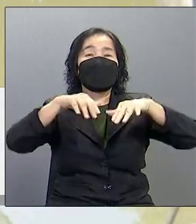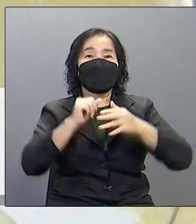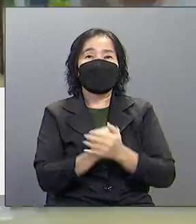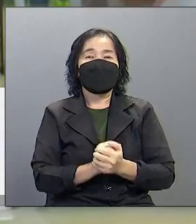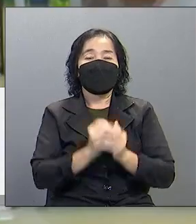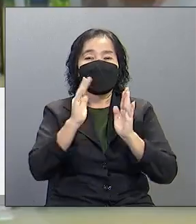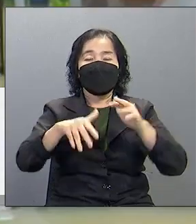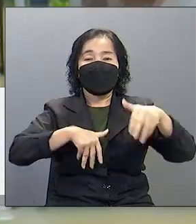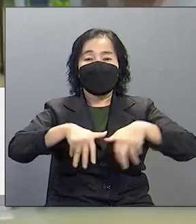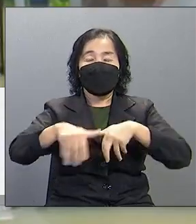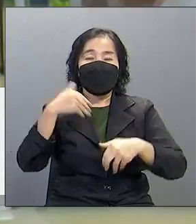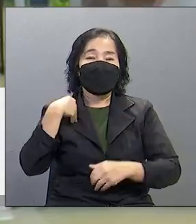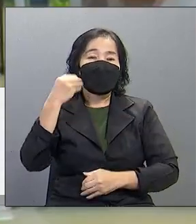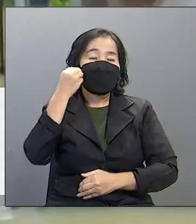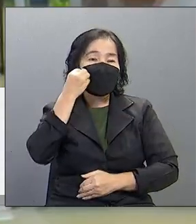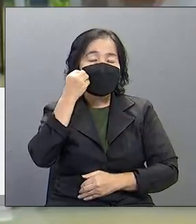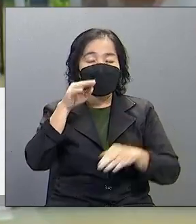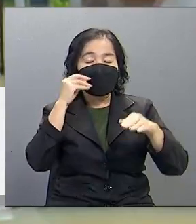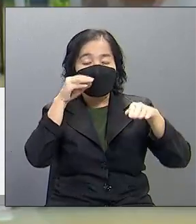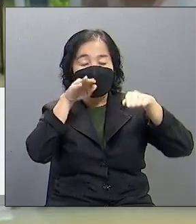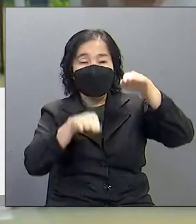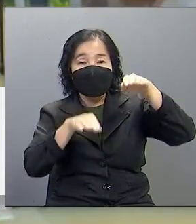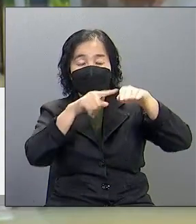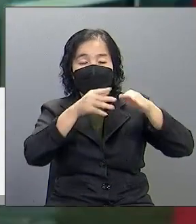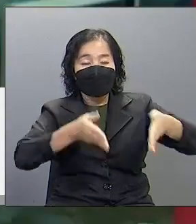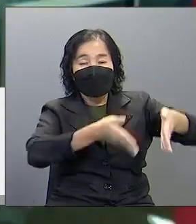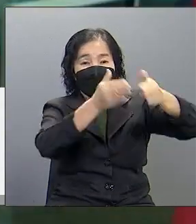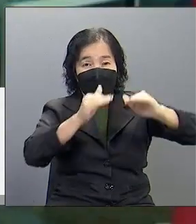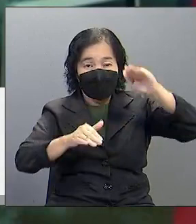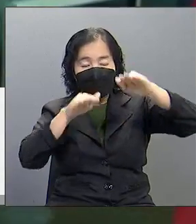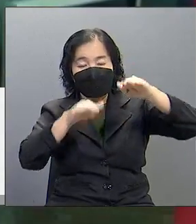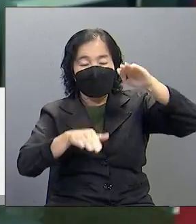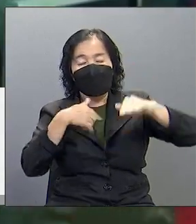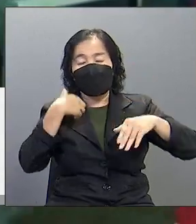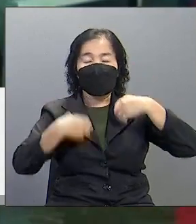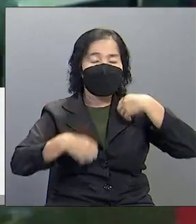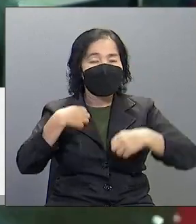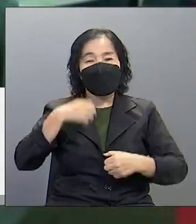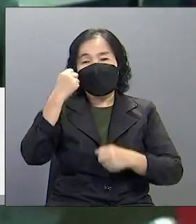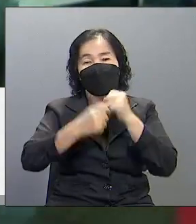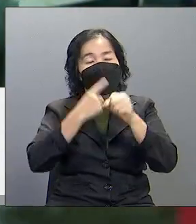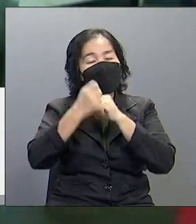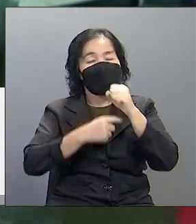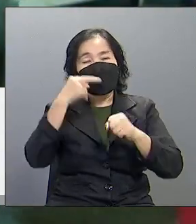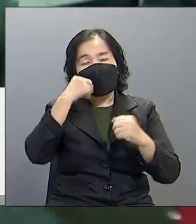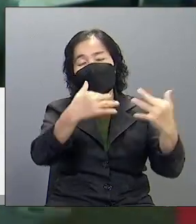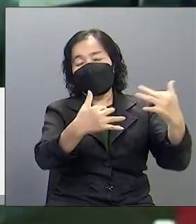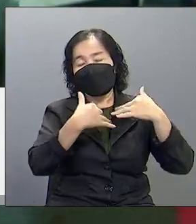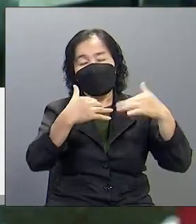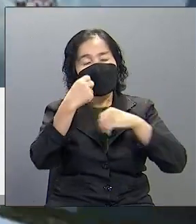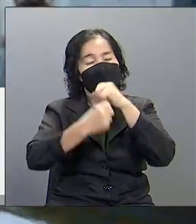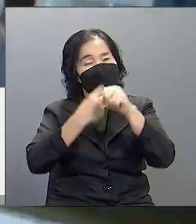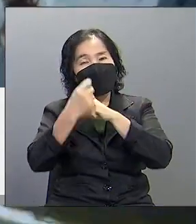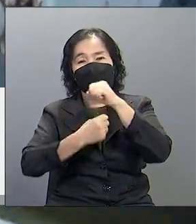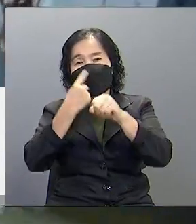ชาวบ้านที่เขาอสายอยู่ในพื้ที่ร่มต่ำพูดถงคามเดืดร้อนที่พวกเขาต้องถูกน้ำเข้ามาท่วมซ้ำซากในทุกปี